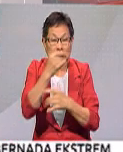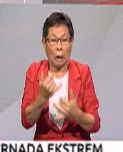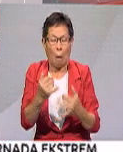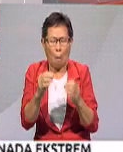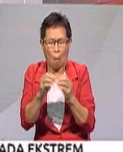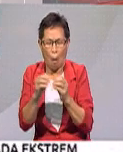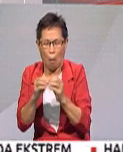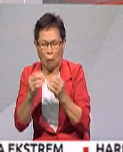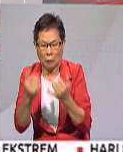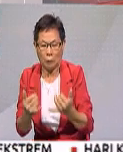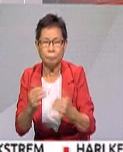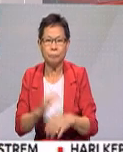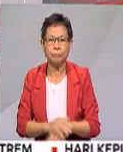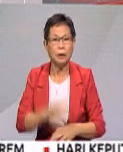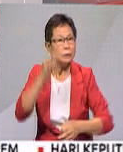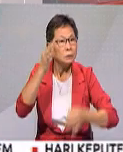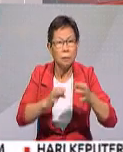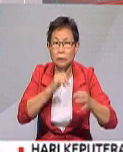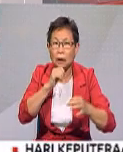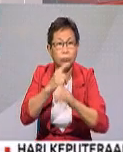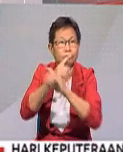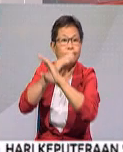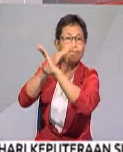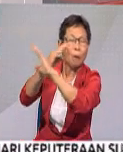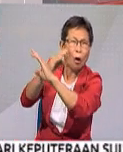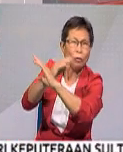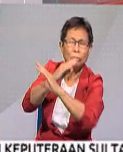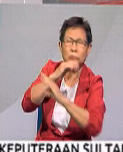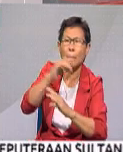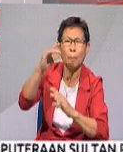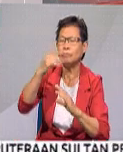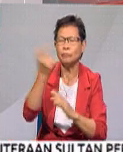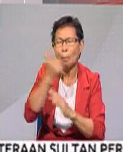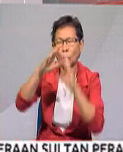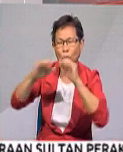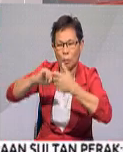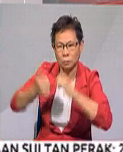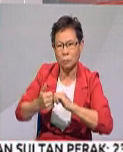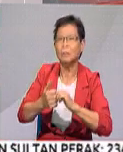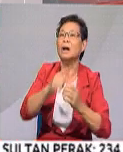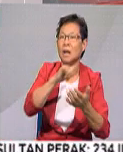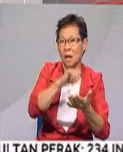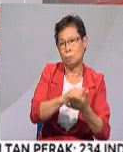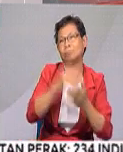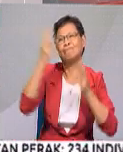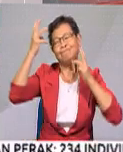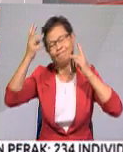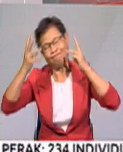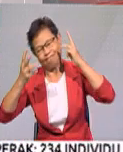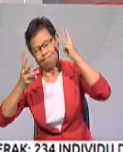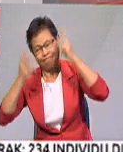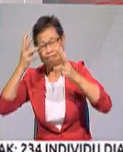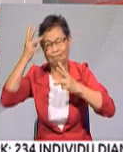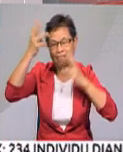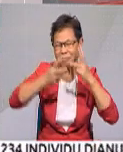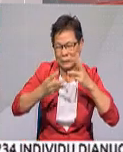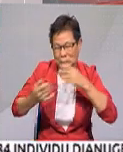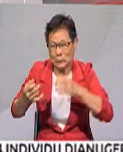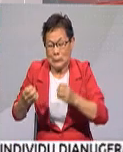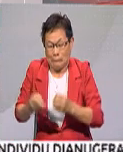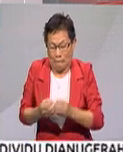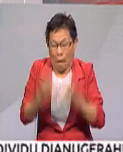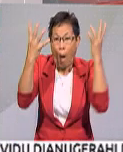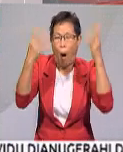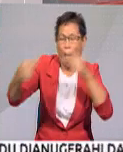kini. Ya, sekiranya tidak dibendung dan ditangani segera, perbuatan berkenaan dibimbangi akan menyemarakkan api